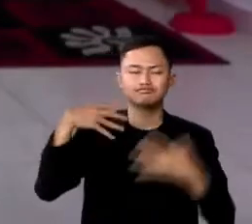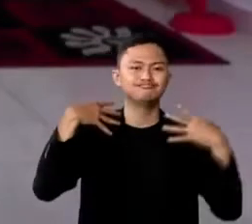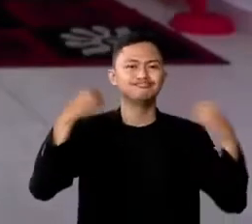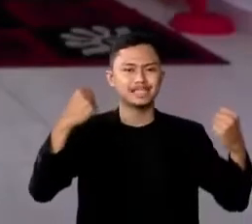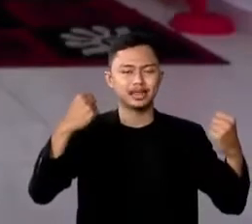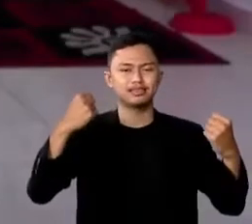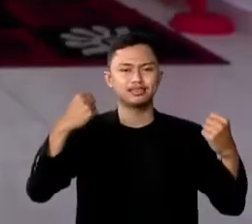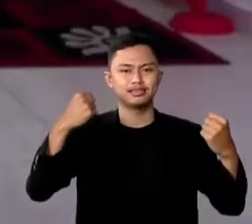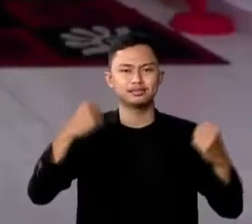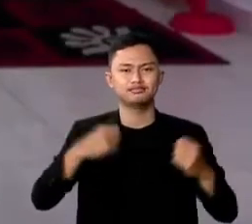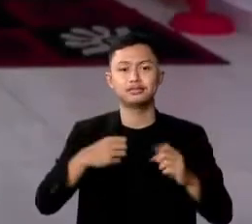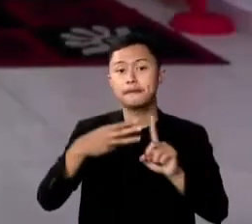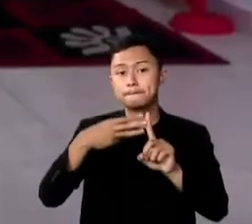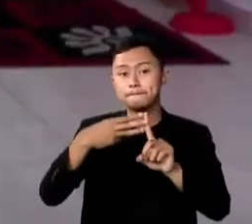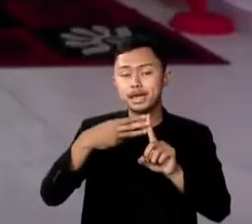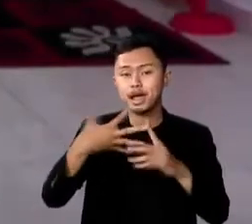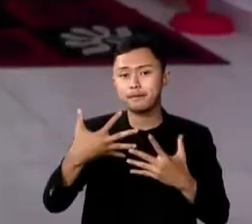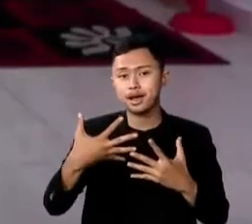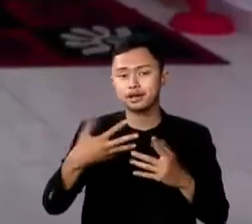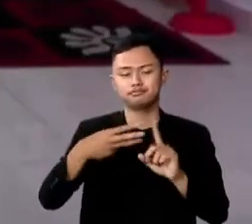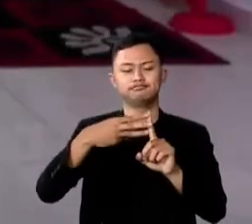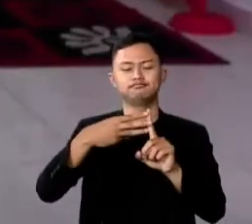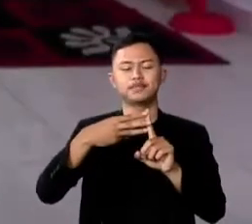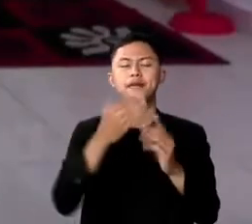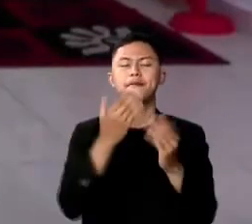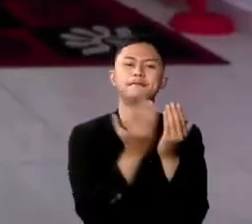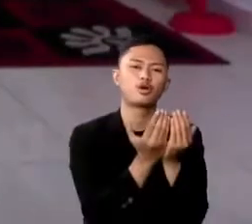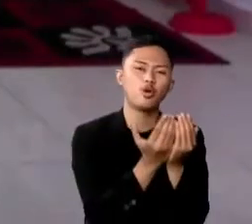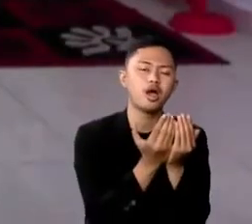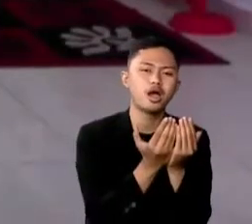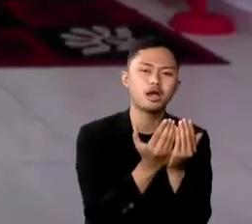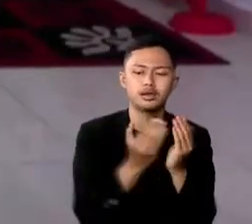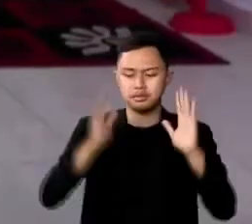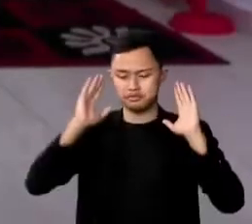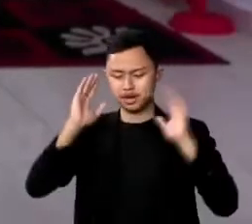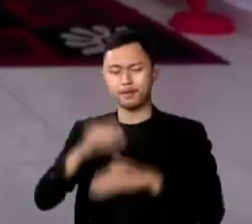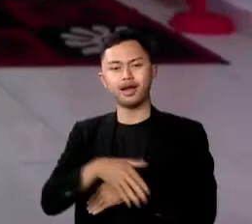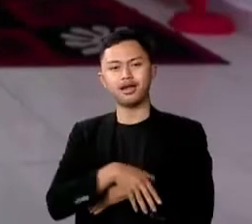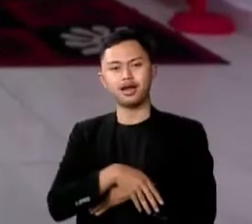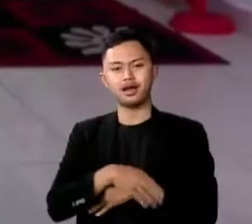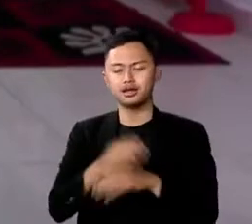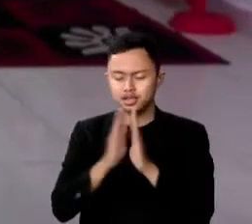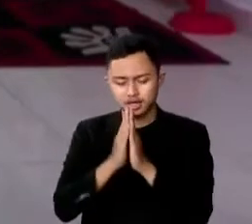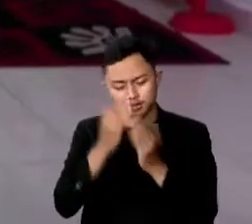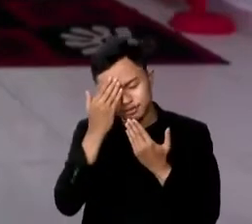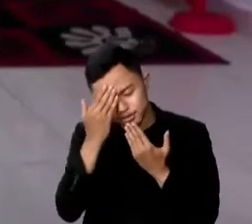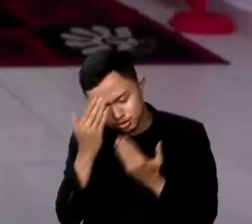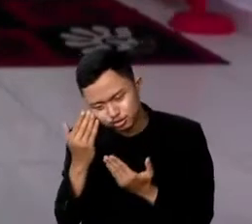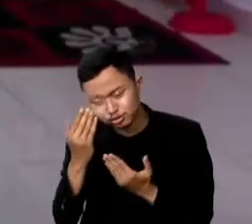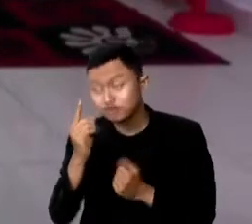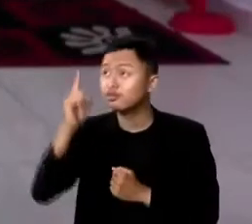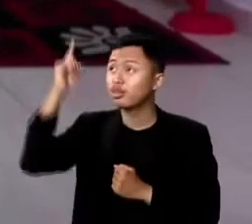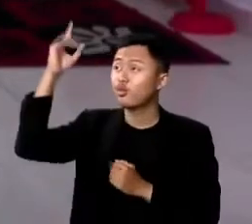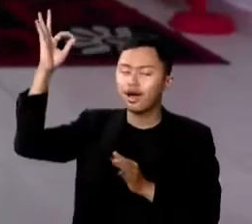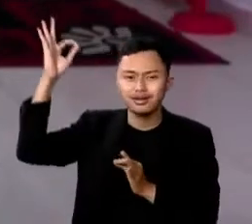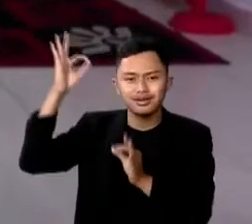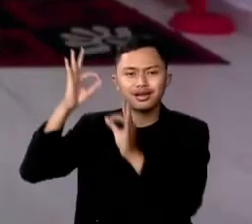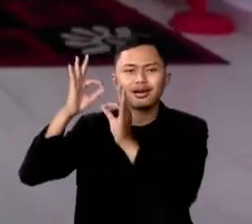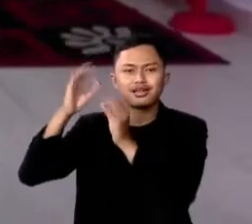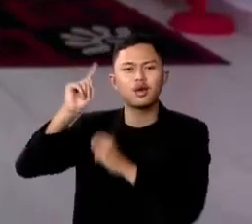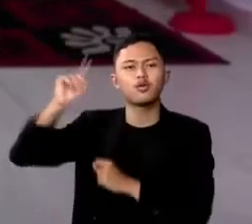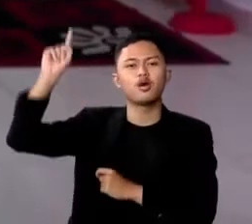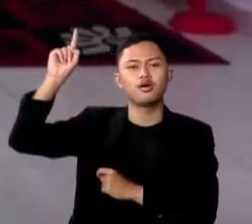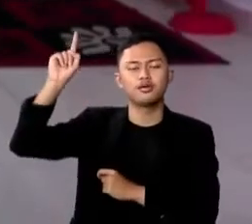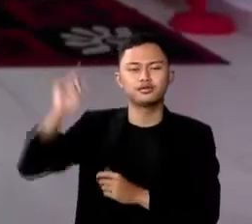teratur b nya ya kita juga berdoa beribadah bersyukur dekat juga dengan Tuhan dengan Allah